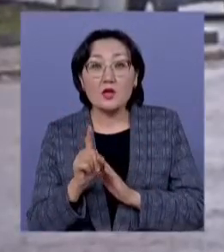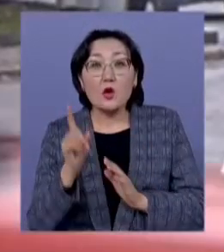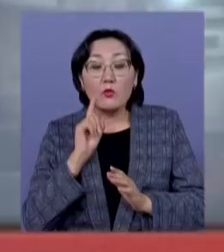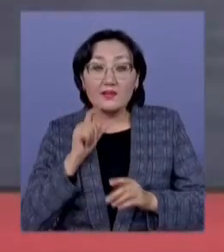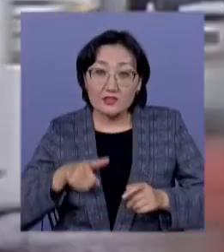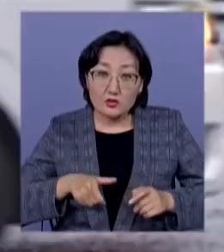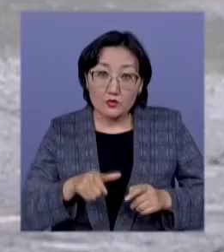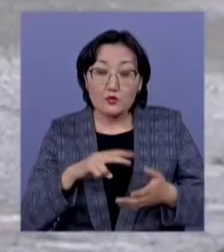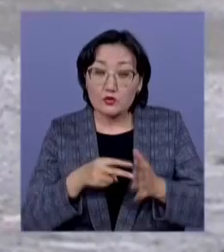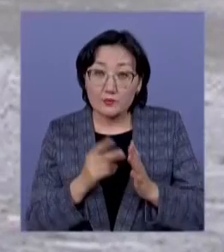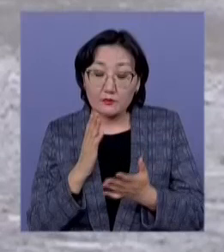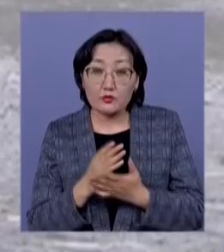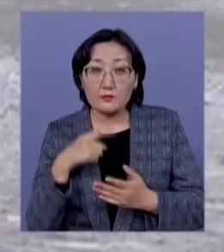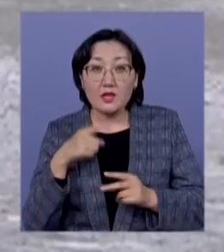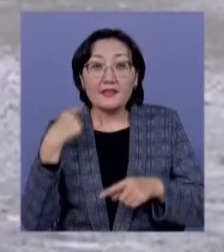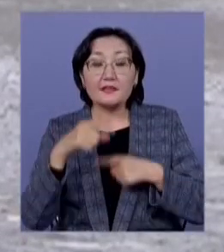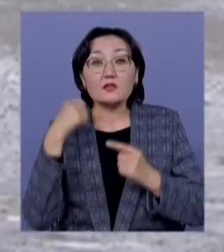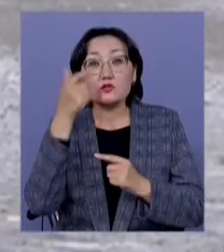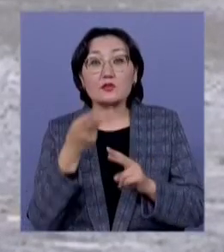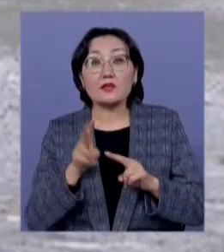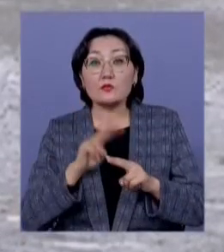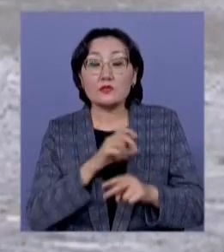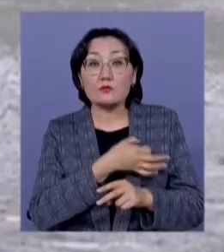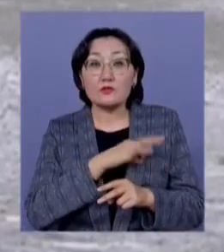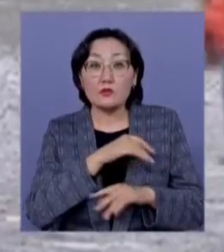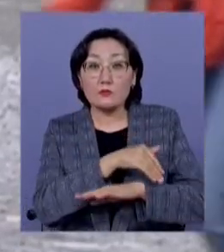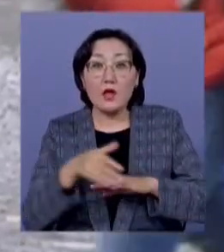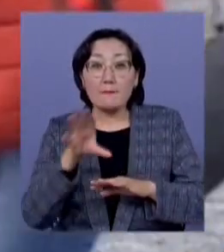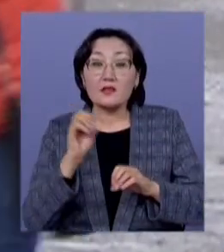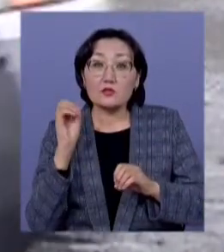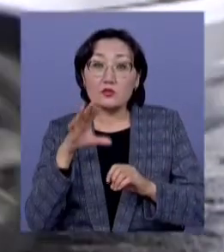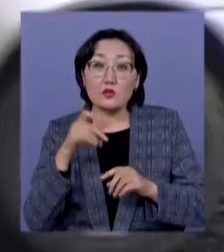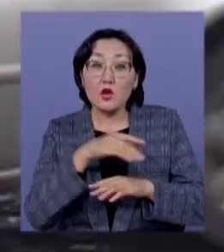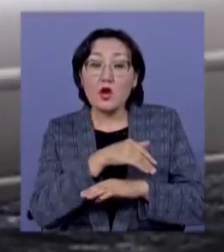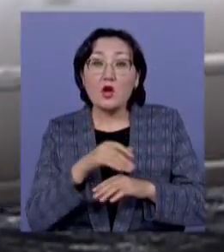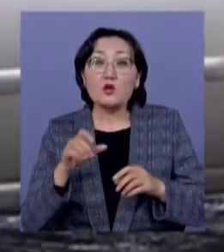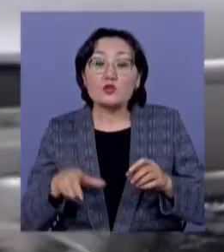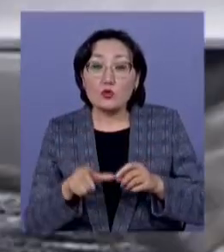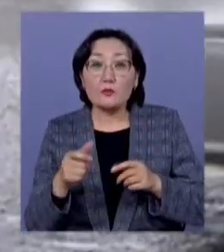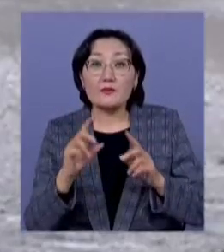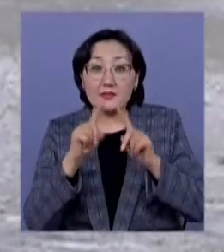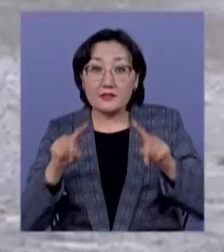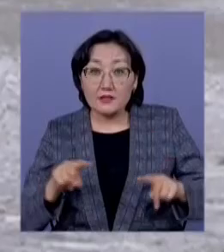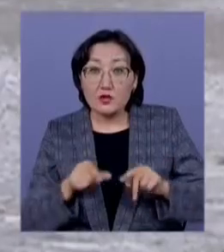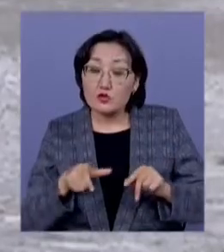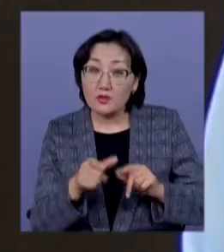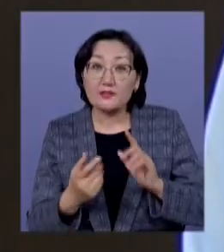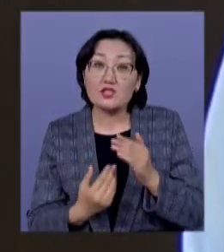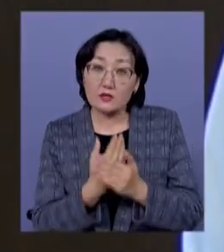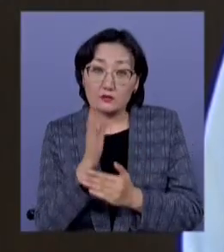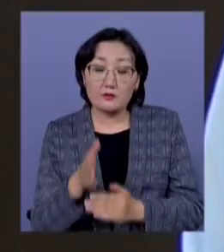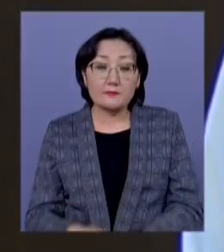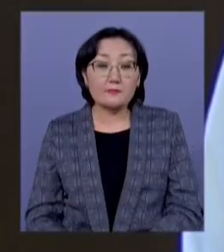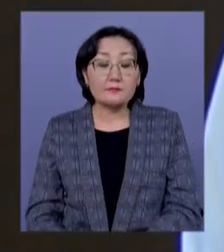сызуды жоспарлап отырмыз дейді. Келер жылы аталған көшедегі барлық бағдаршаммен жол белгілері және жолақтары жаңартылады.